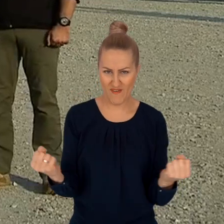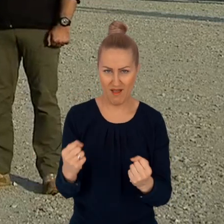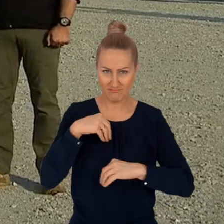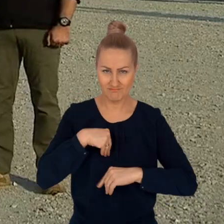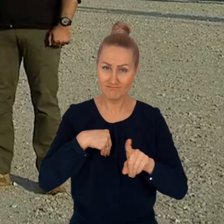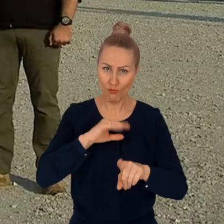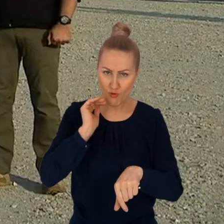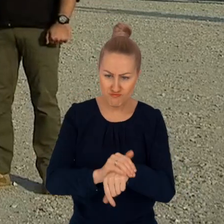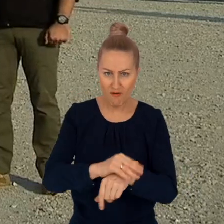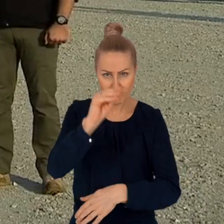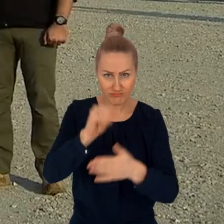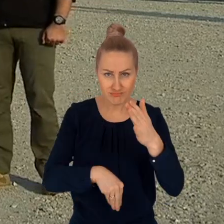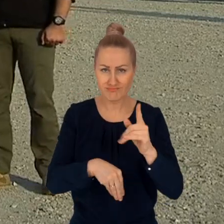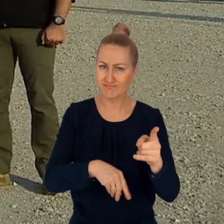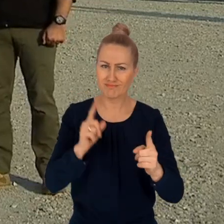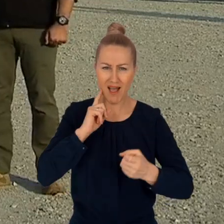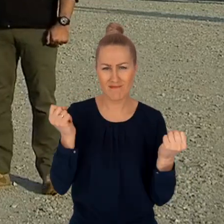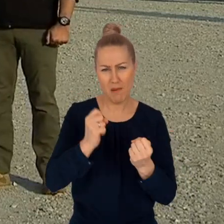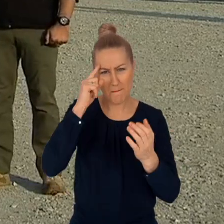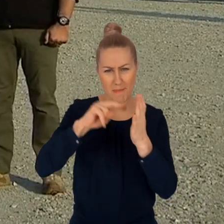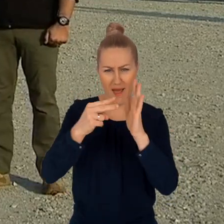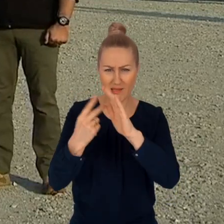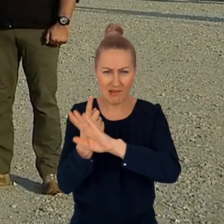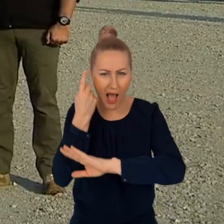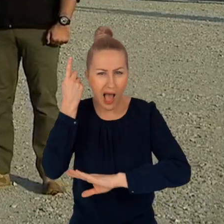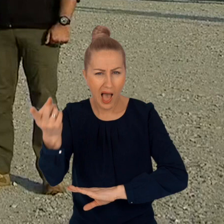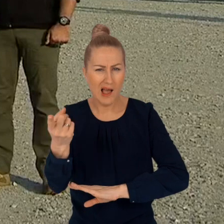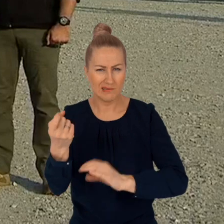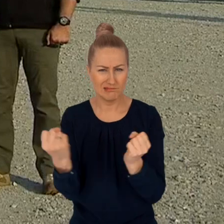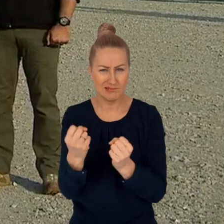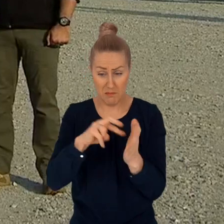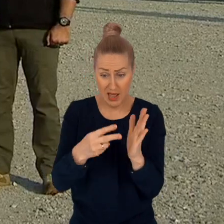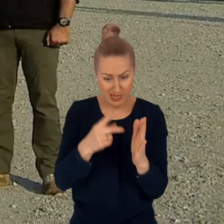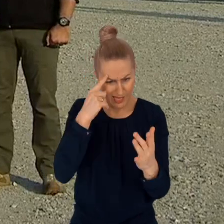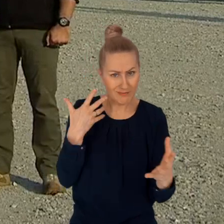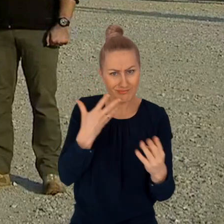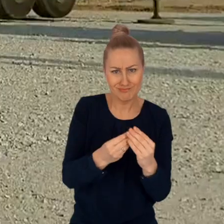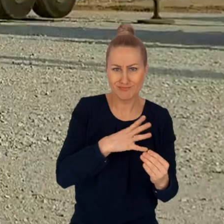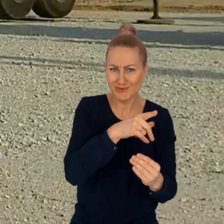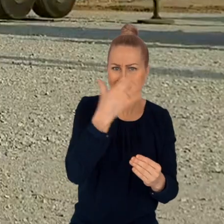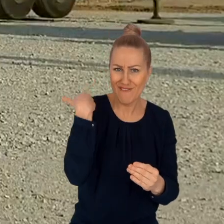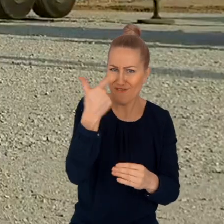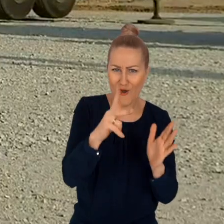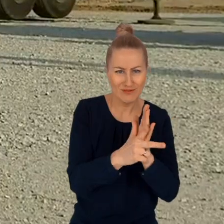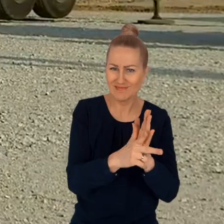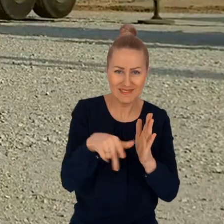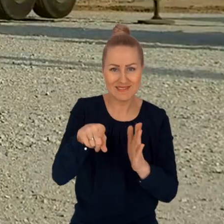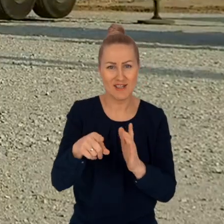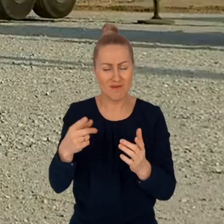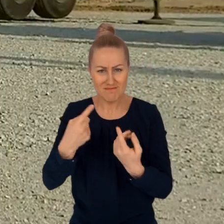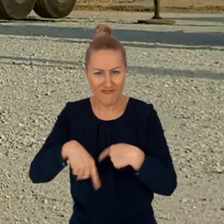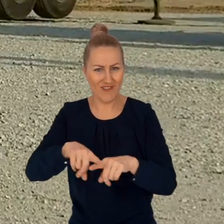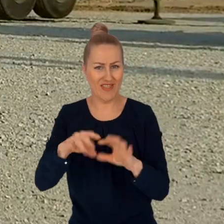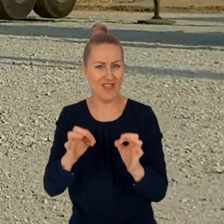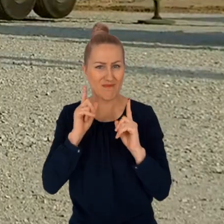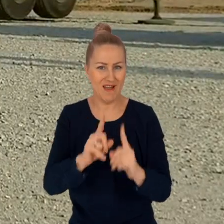na tak niezwykle nowoczesne, dalekosiężne, a przede wszystkim ogromnie kosztowne, wręcz niewyobrażalne dotychczas przedsięwzięcie. Dzisiaj staje się